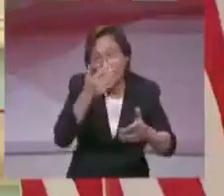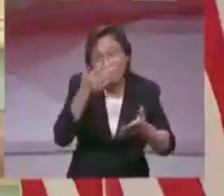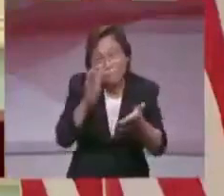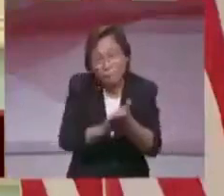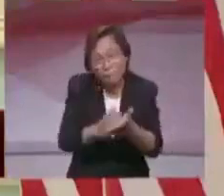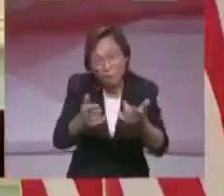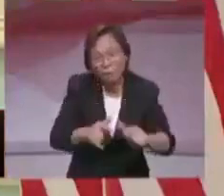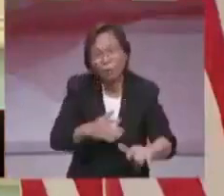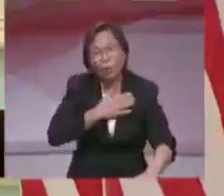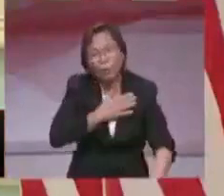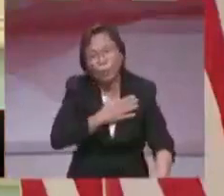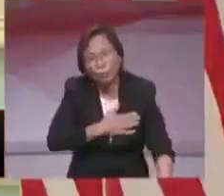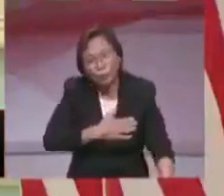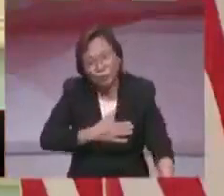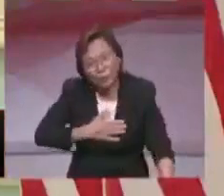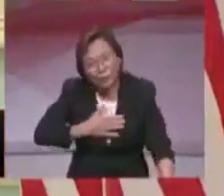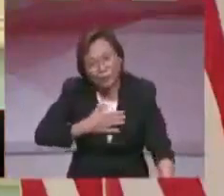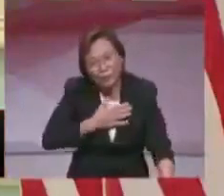sila